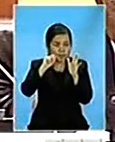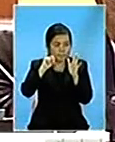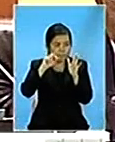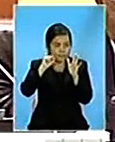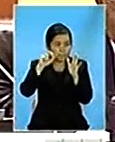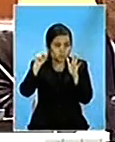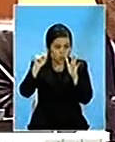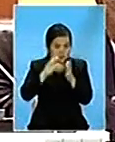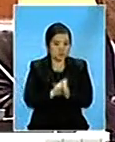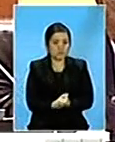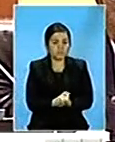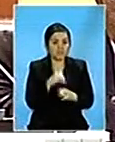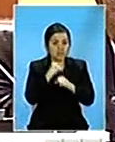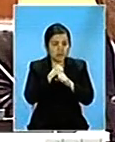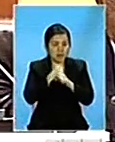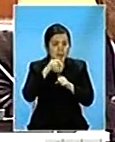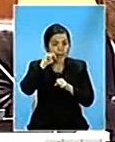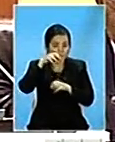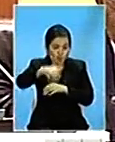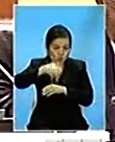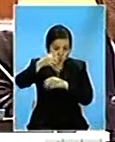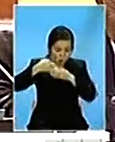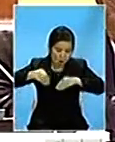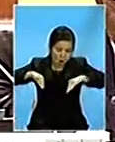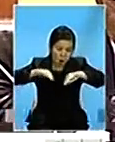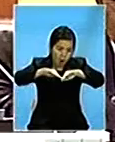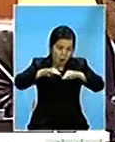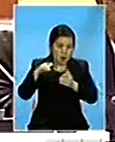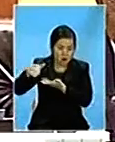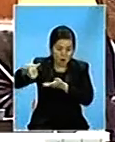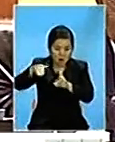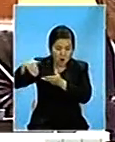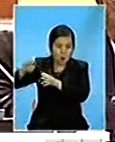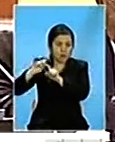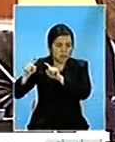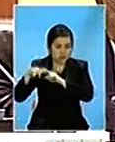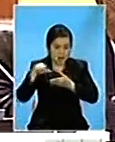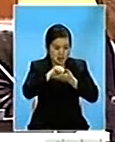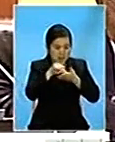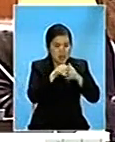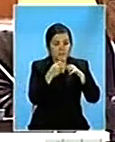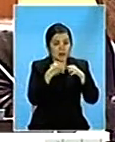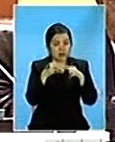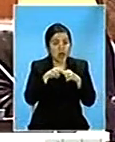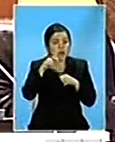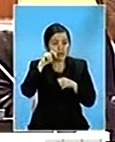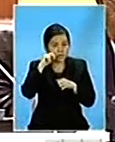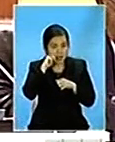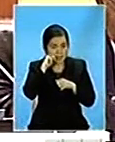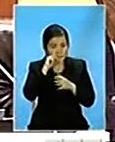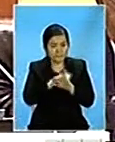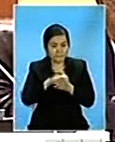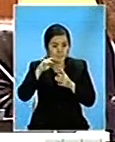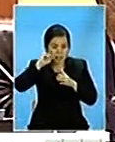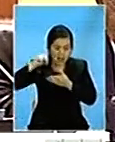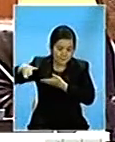ที่ลำที่2โครงการครับขออนุญาตกราบเรียนเพิ่มเติมนะครับว่าในการที่จะแก้ไขปัญหาในแหล่งน้ำในลุ่มน้ำป่าสักนั้น